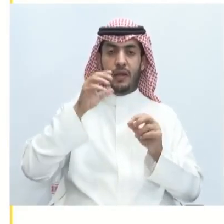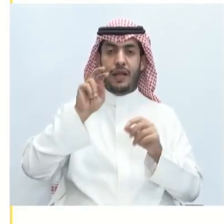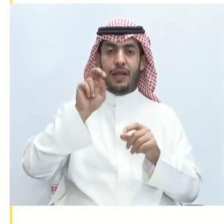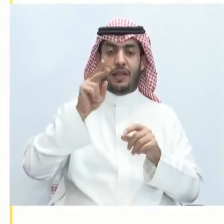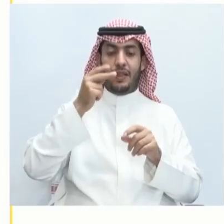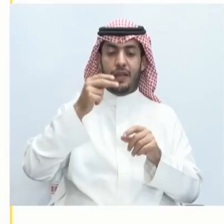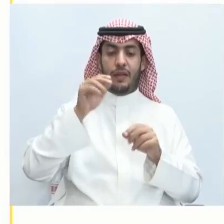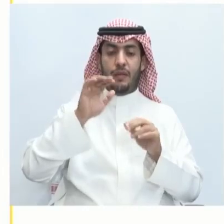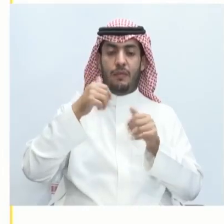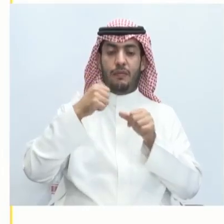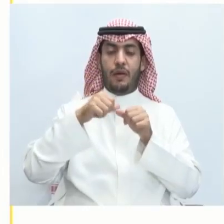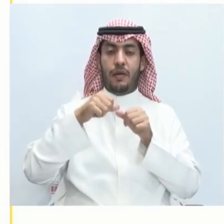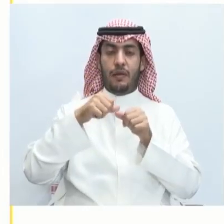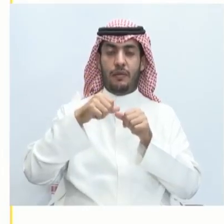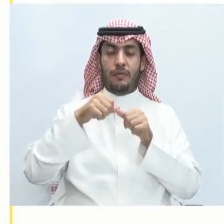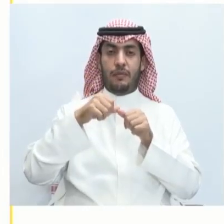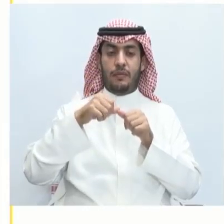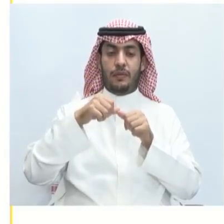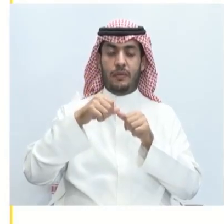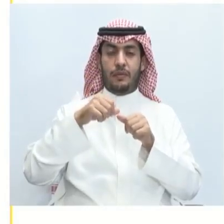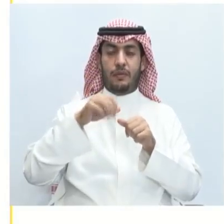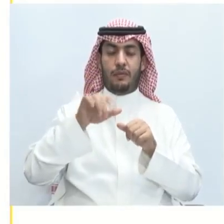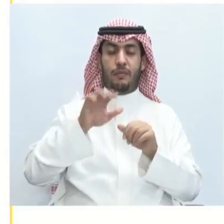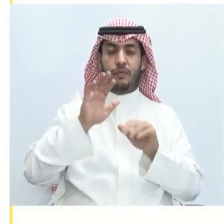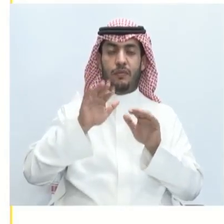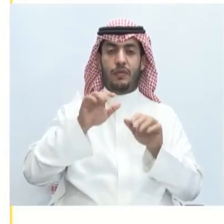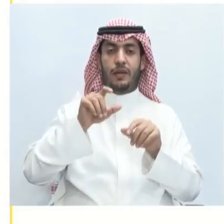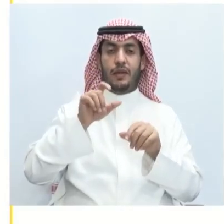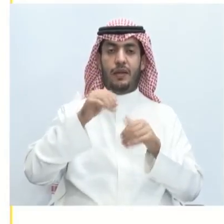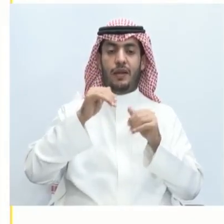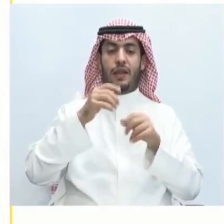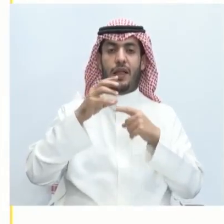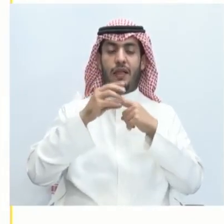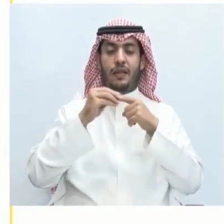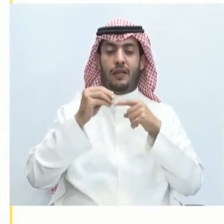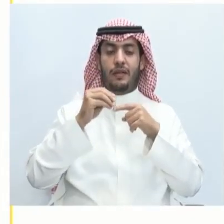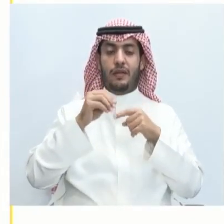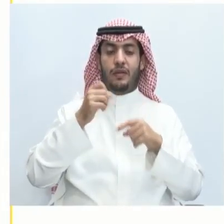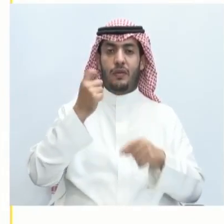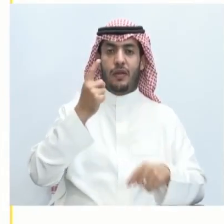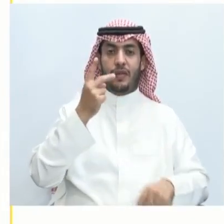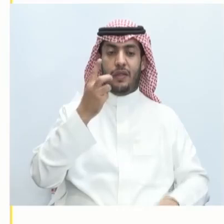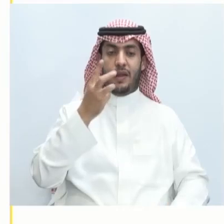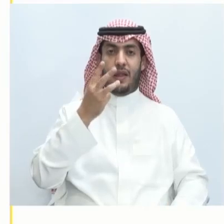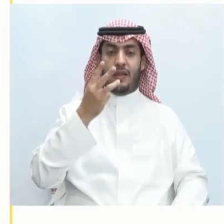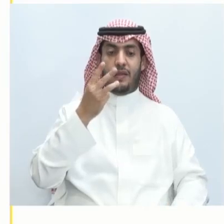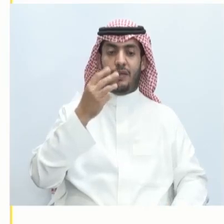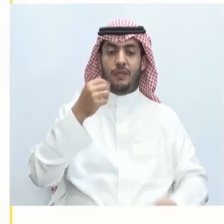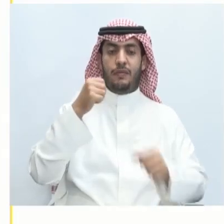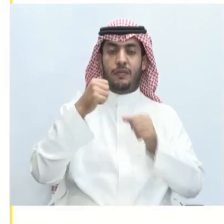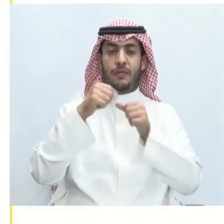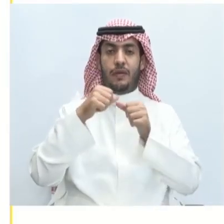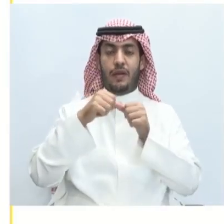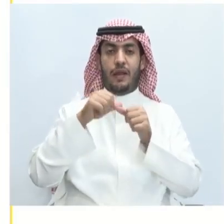قطع النماذج المتبقيه وهي التي ستكون ناتج عمليه الطرح اذا قطعه قطعتين ثلاثه اذا تبقى